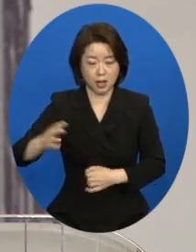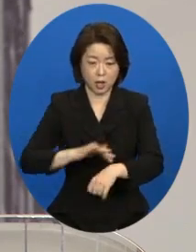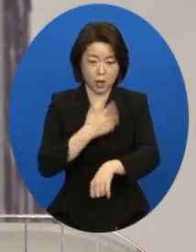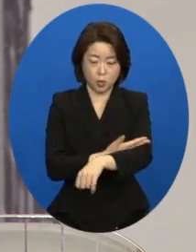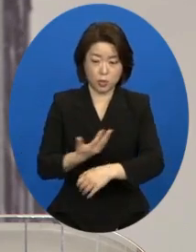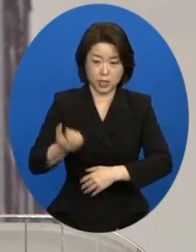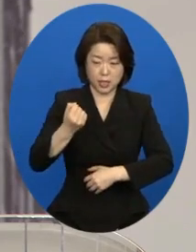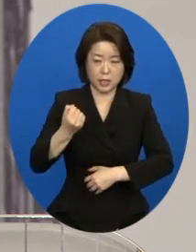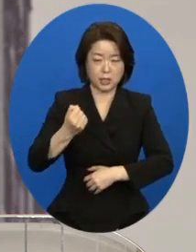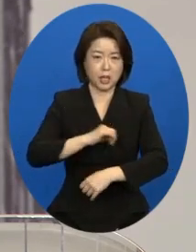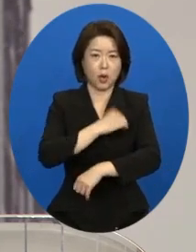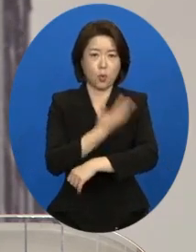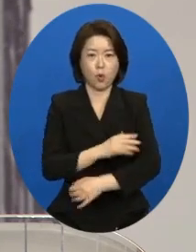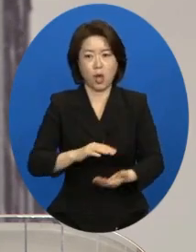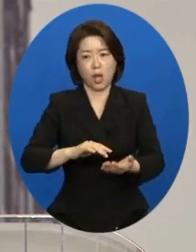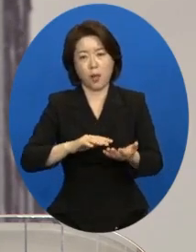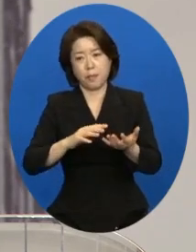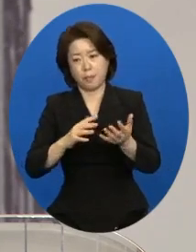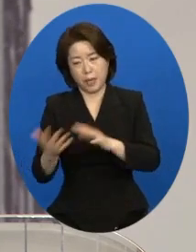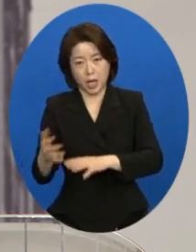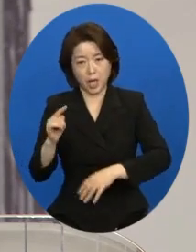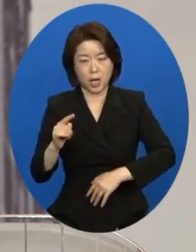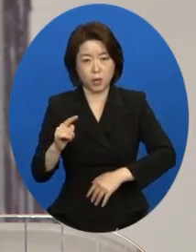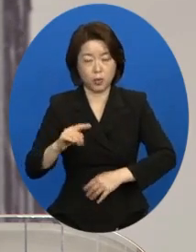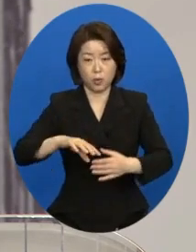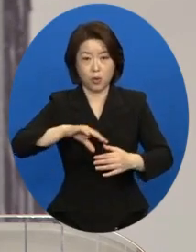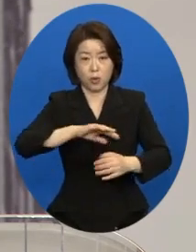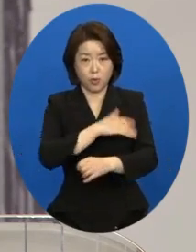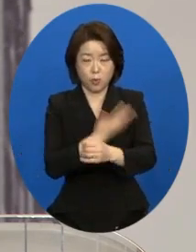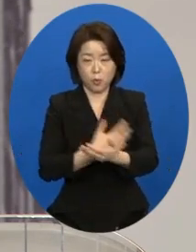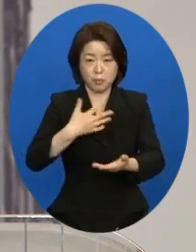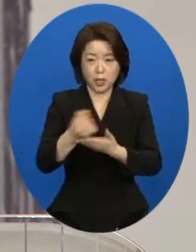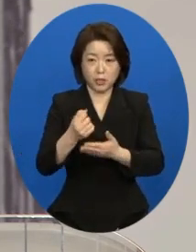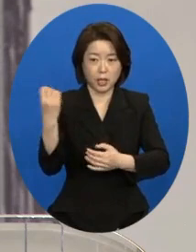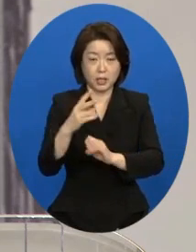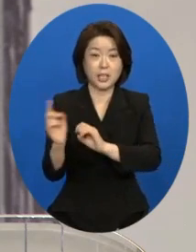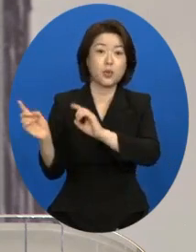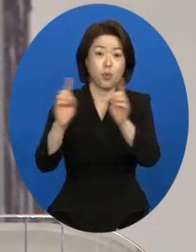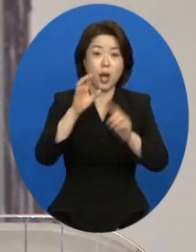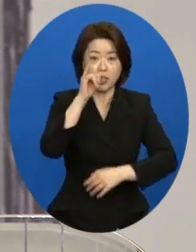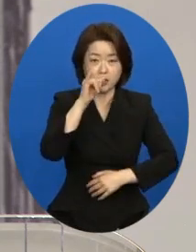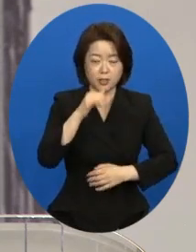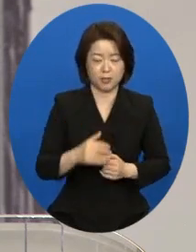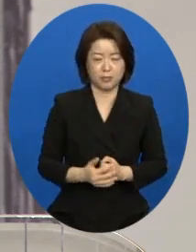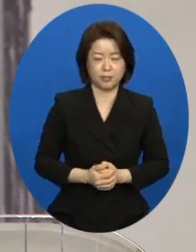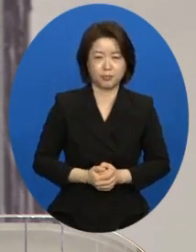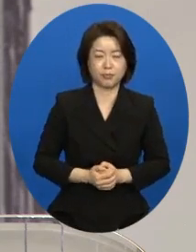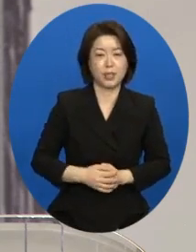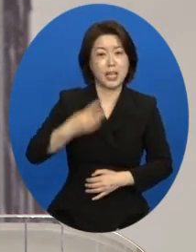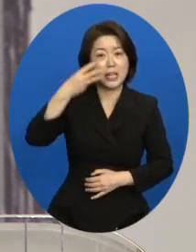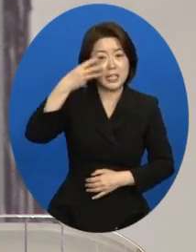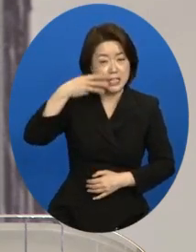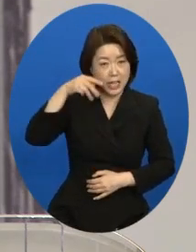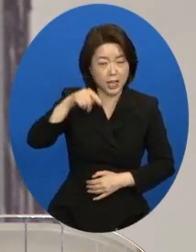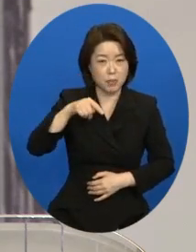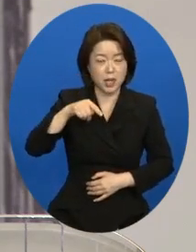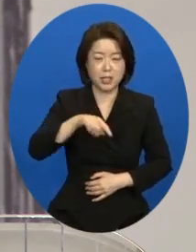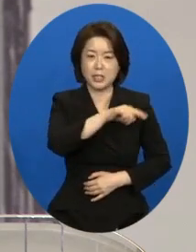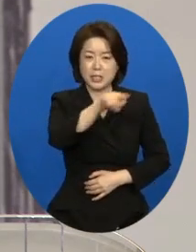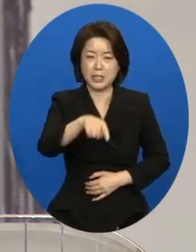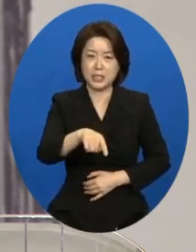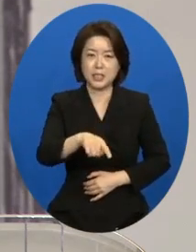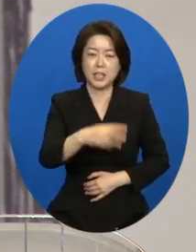뽑혔죠. 권세를 잃어버렸다가 다시 회복하지 않습니까? 예레미야는 이 느부갓네살 왕을 종종 사자와